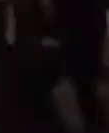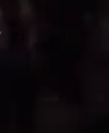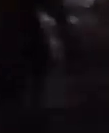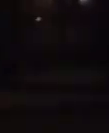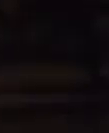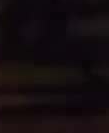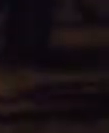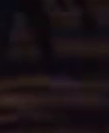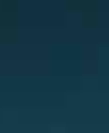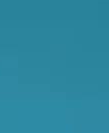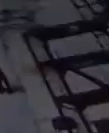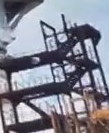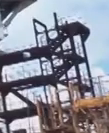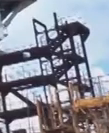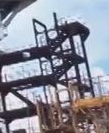Музика